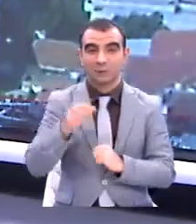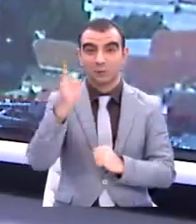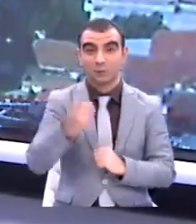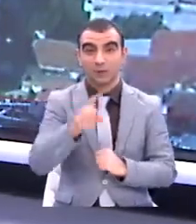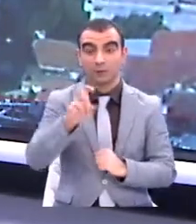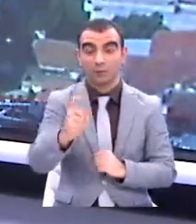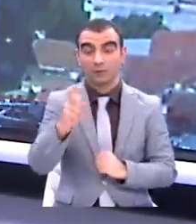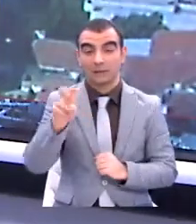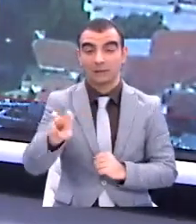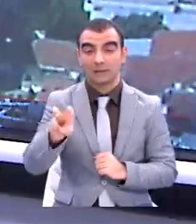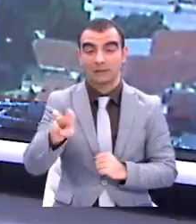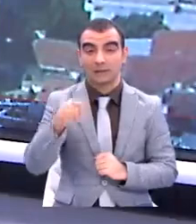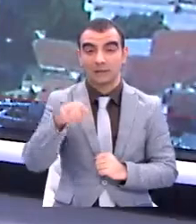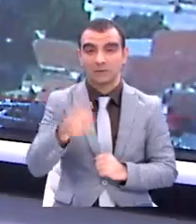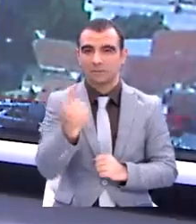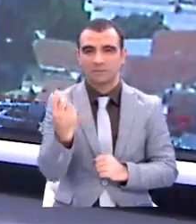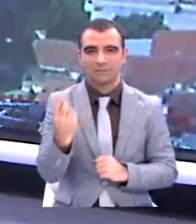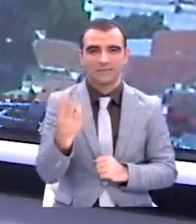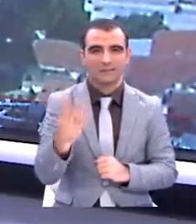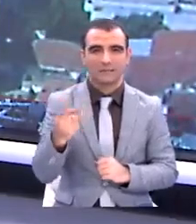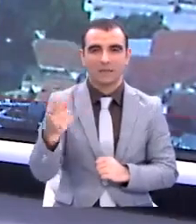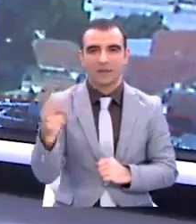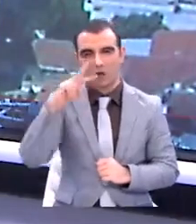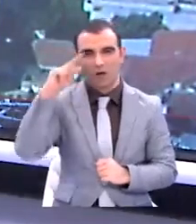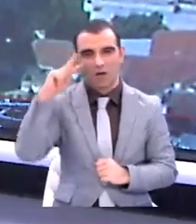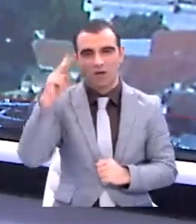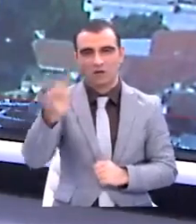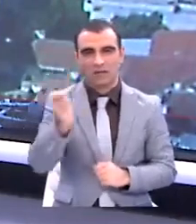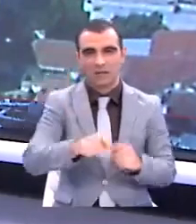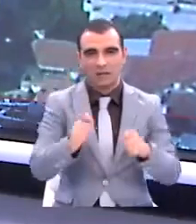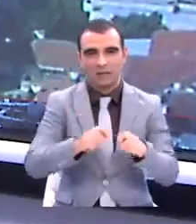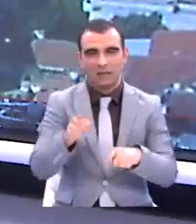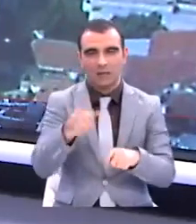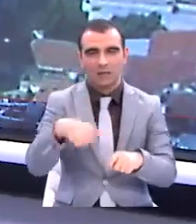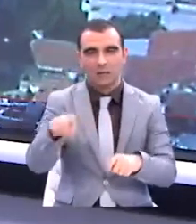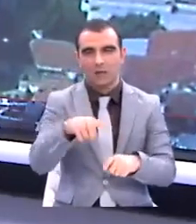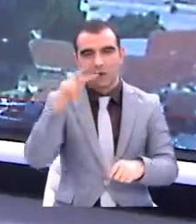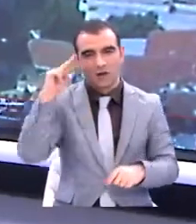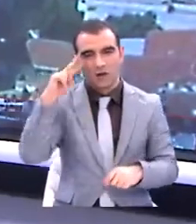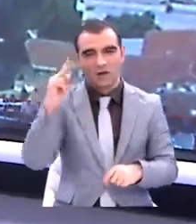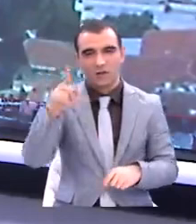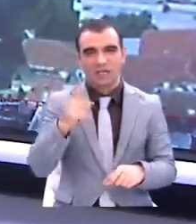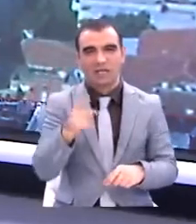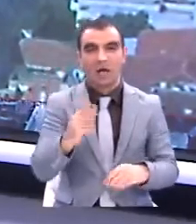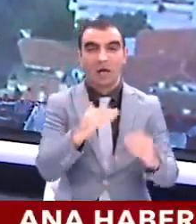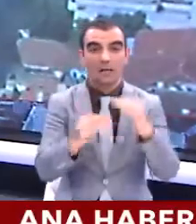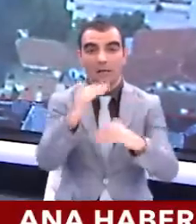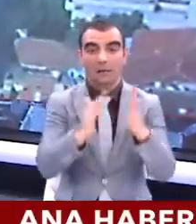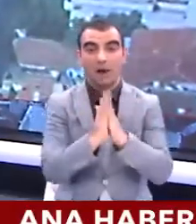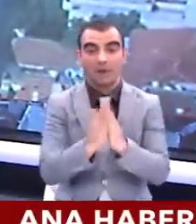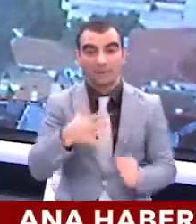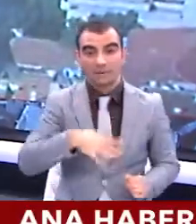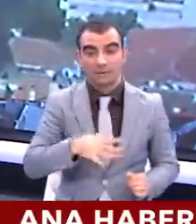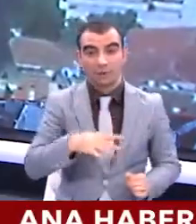%98'i Şimdi bildirip bir yerlerde Kaçak yapılaşma yapıyor sonra bu Kaçak yapılaşmalar için imar affı isteniyor